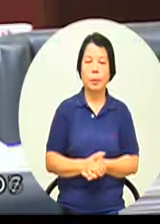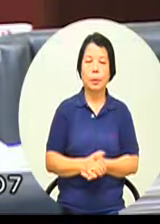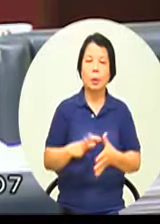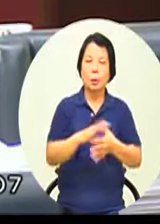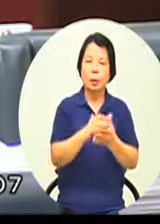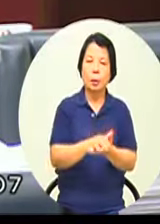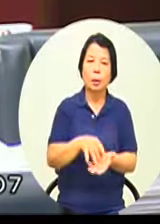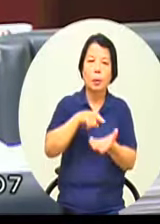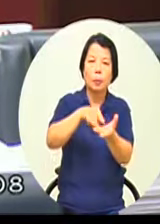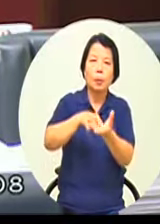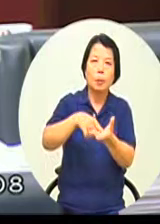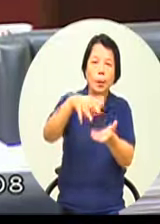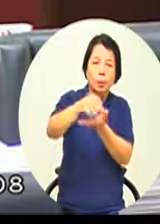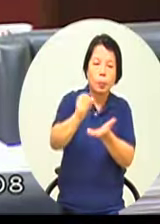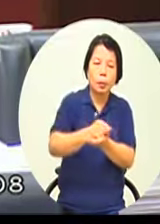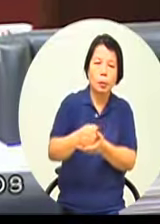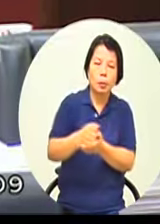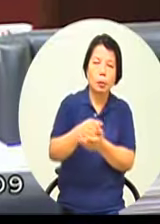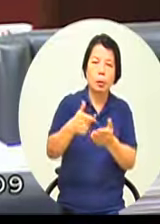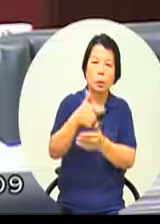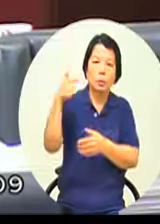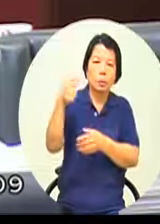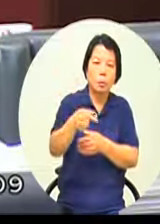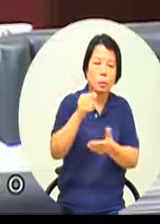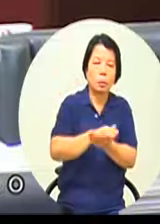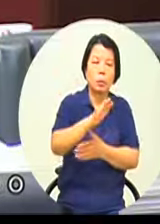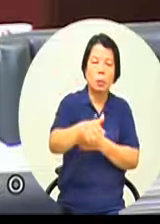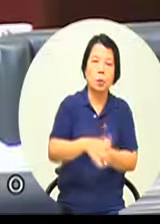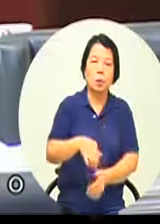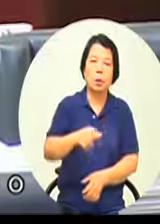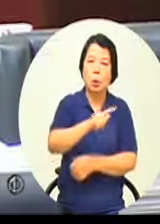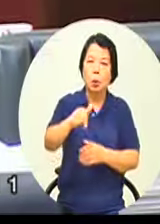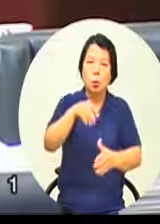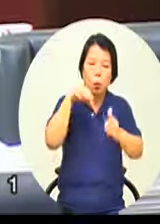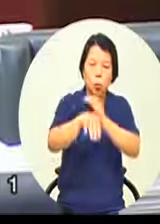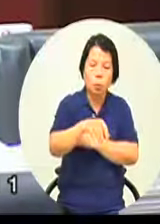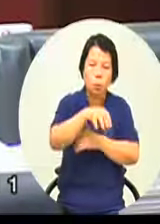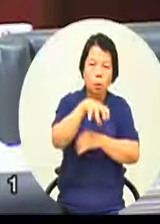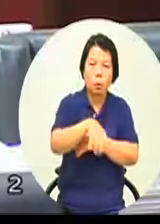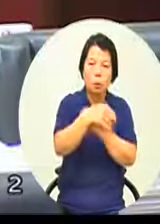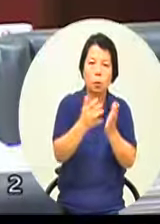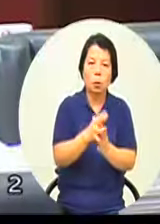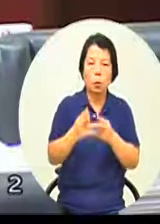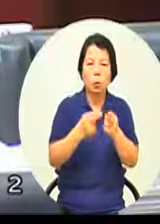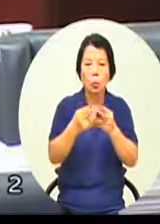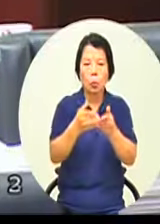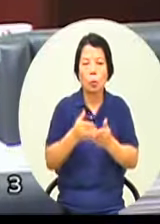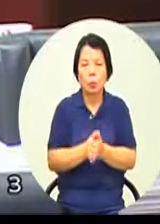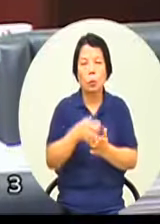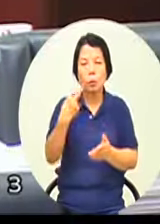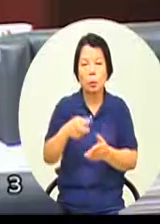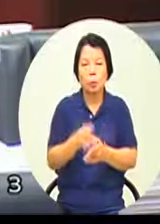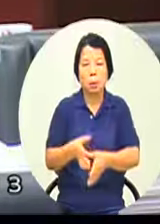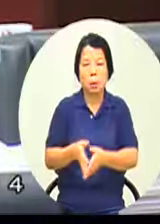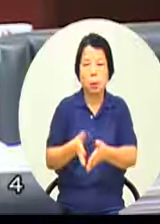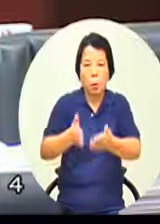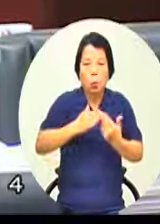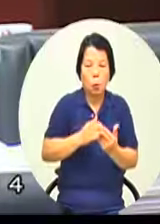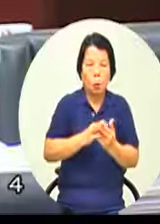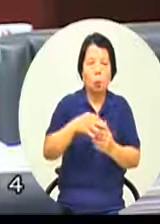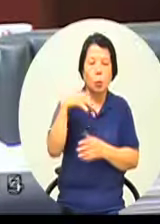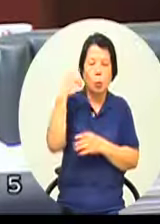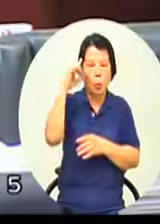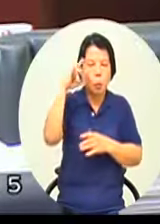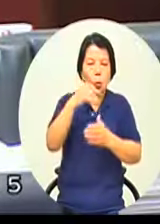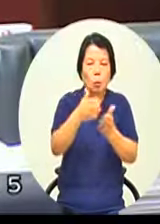宝可梦退潮之后，未来物产馆要怎么样再继续持续能够有更好的一个商机跟活络，更注入更多的元素，我